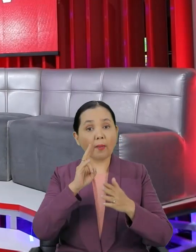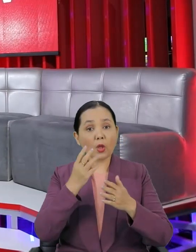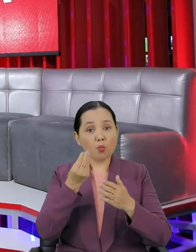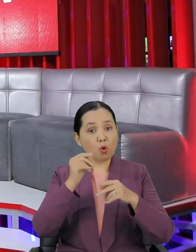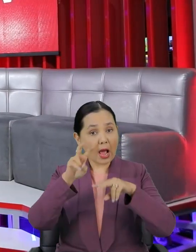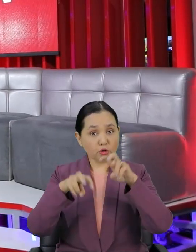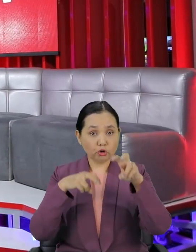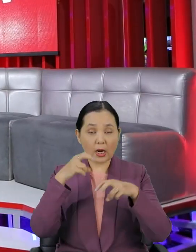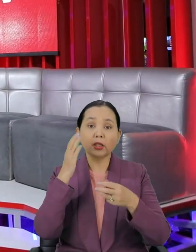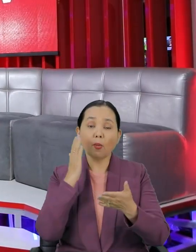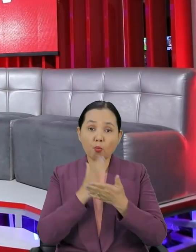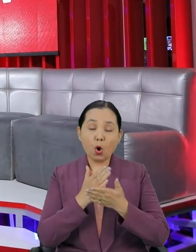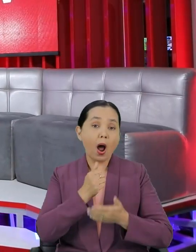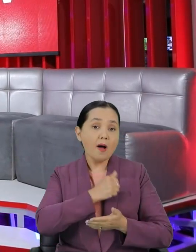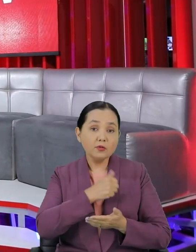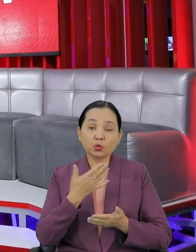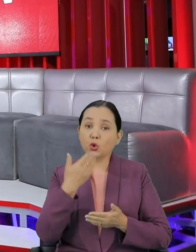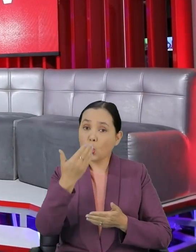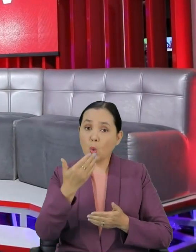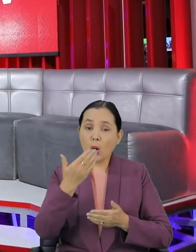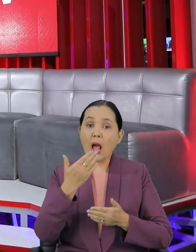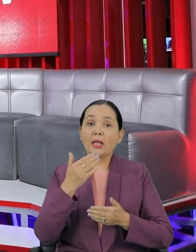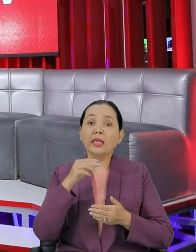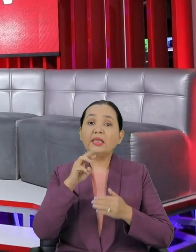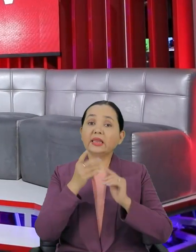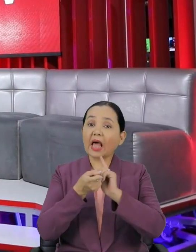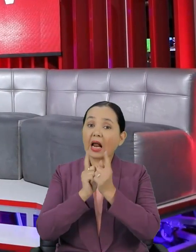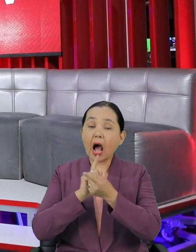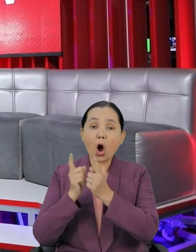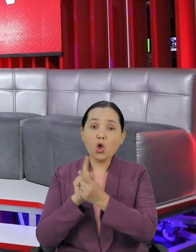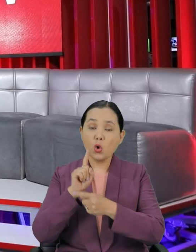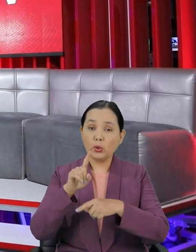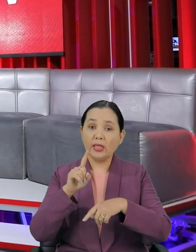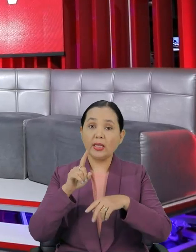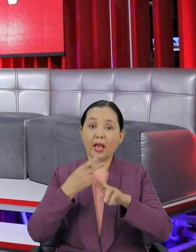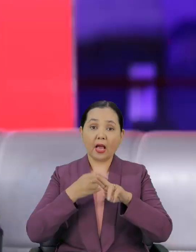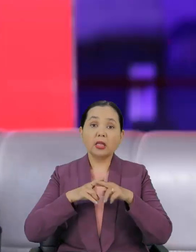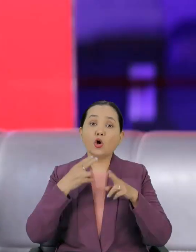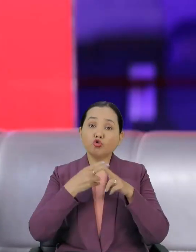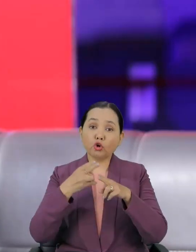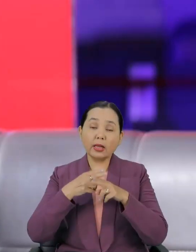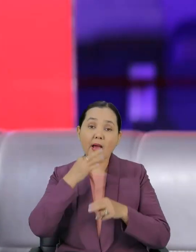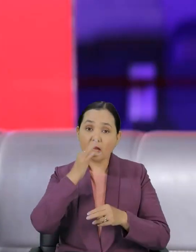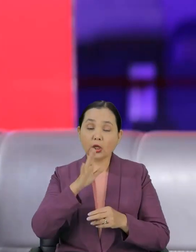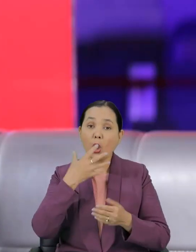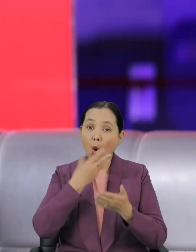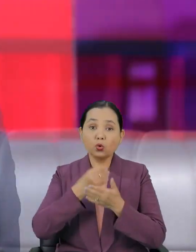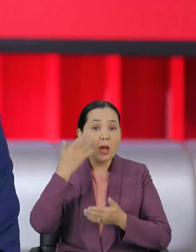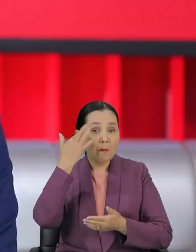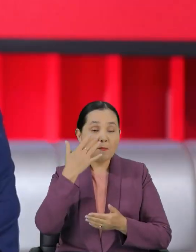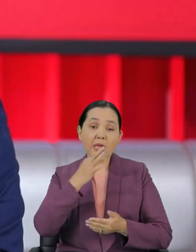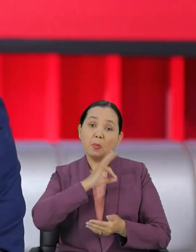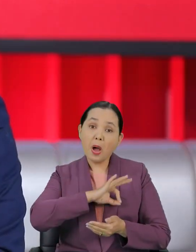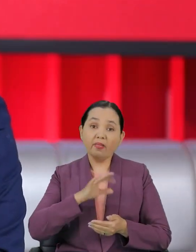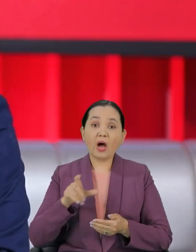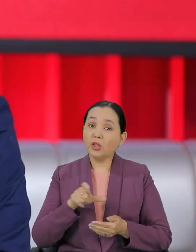pullarni shirayotganlar ham bor. Ming afsuski ular taraqqiyotning haqiqiy kushandalari deb bekorga ta'kidlanmayapti. O'z maqsad